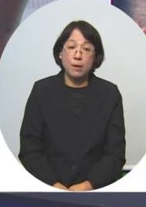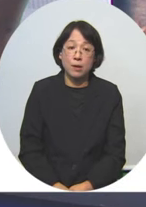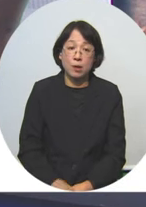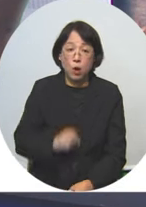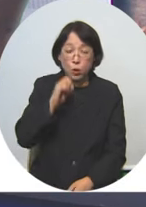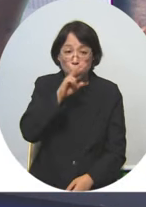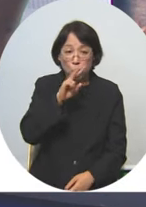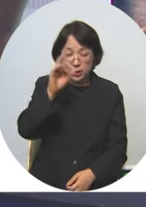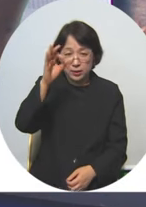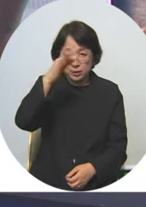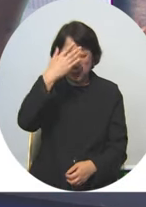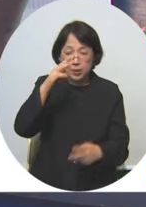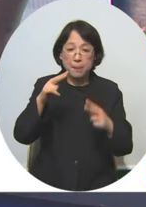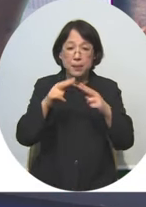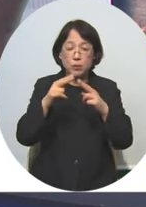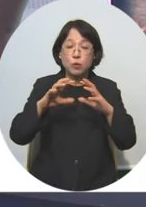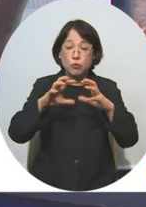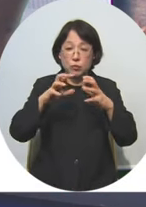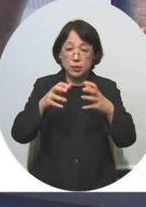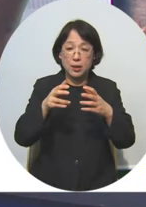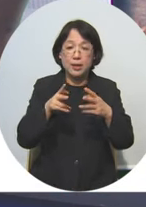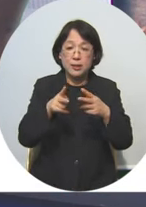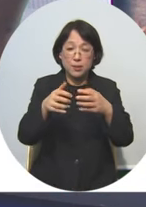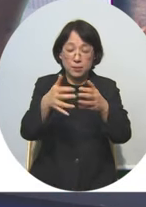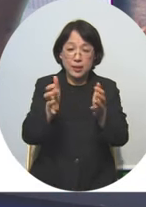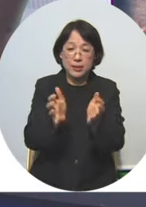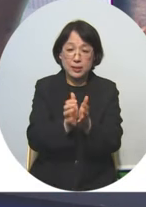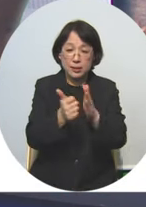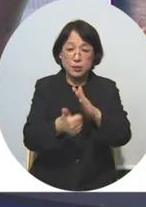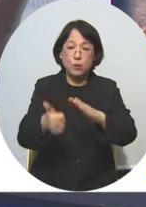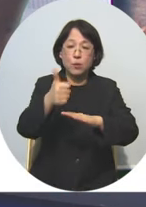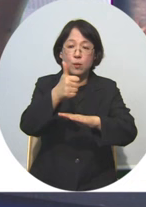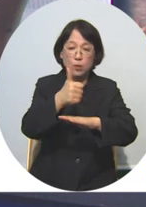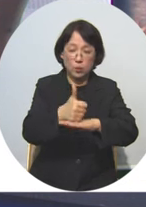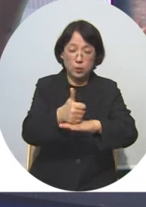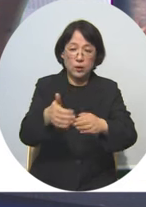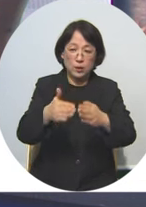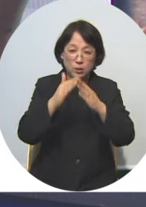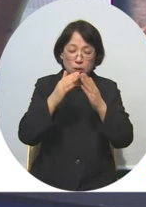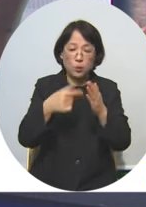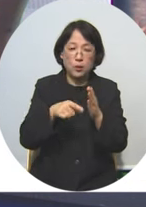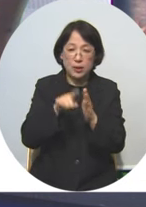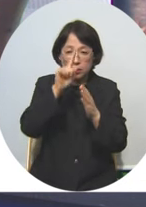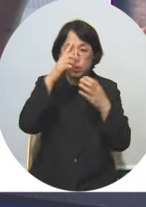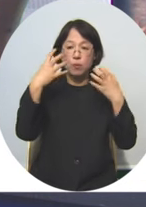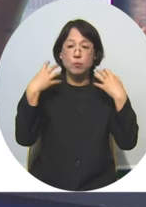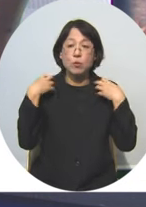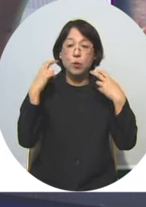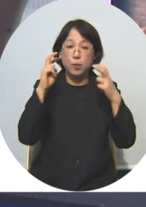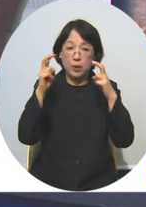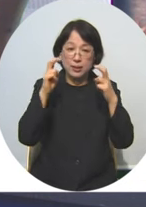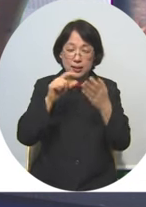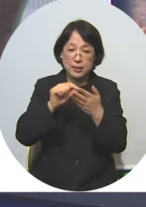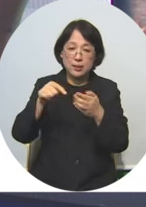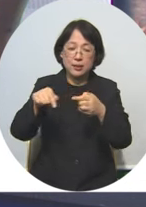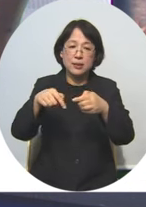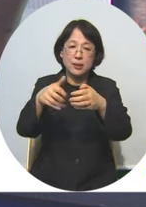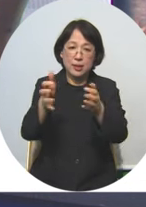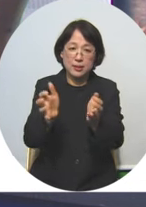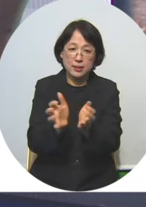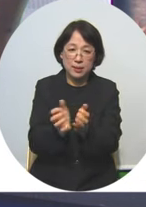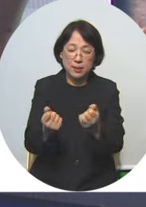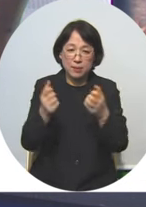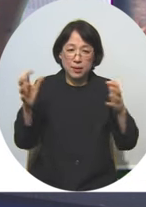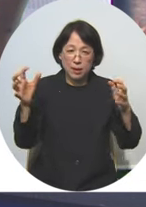용인 첨단 시스템 반도체 국가산업단지의 성공적 조성을 위해 정부와 기업, 지자체가 손을